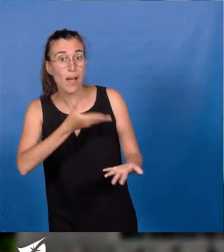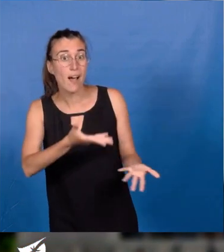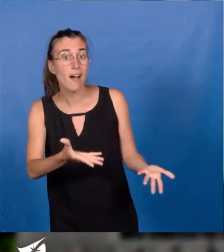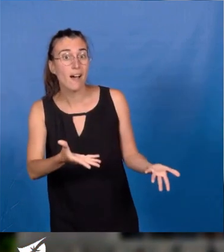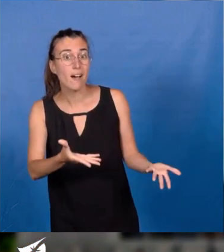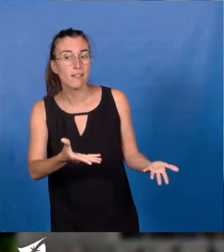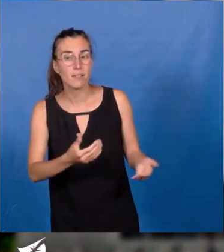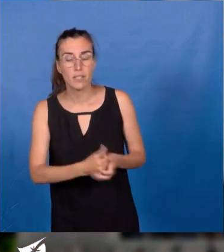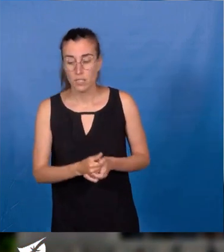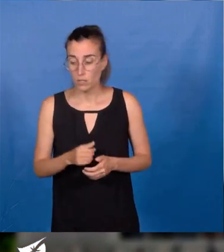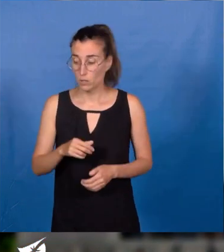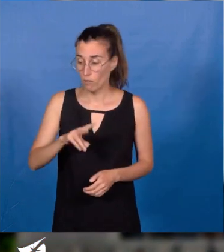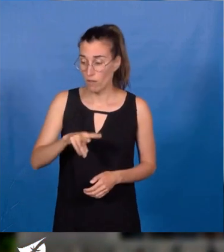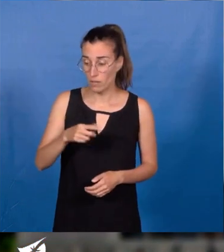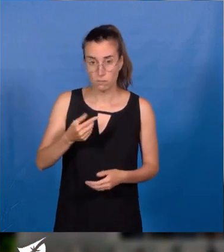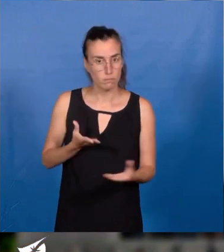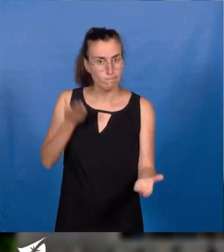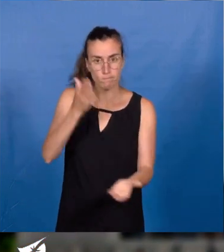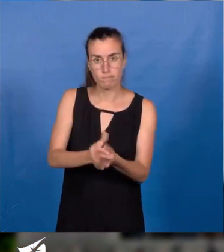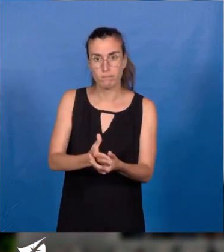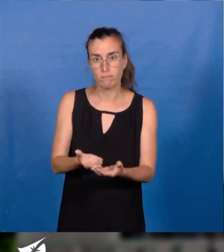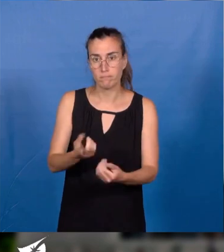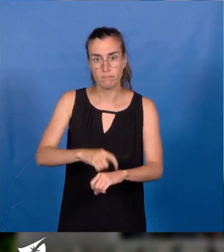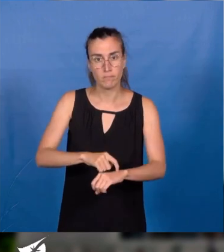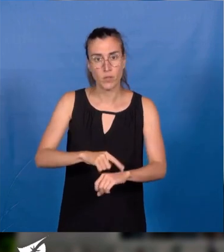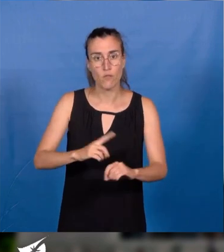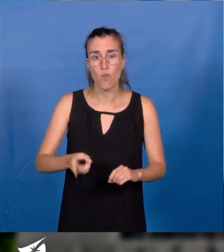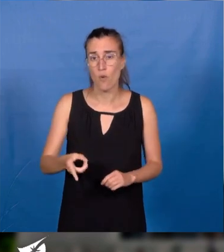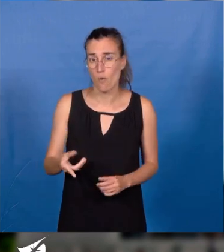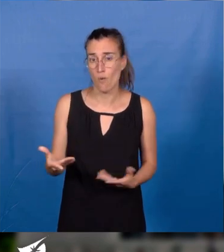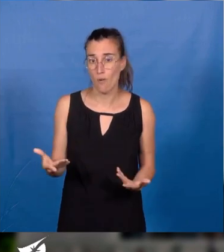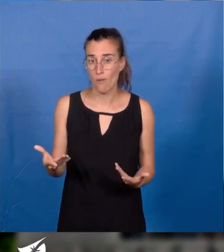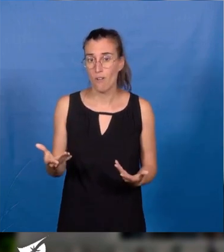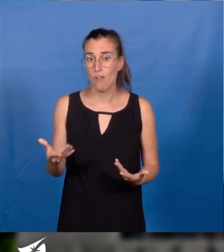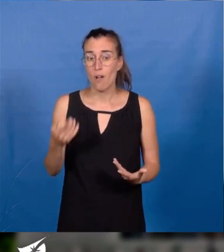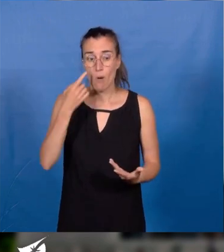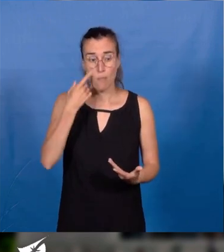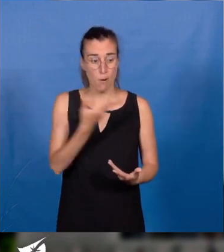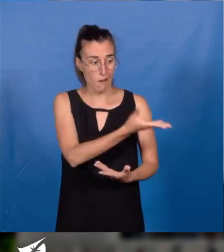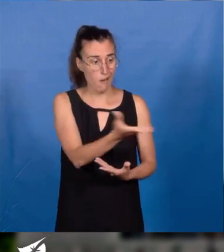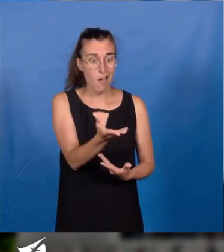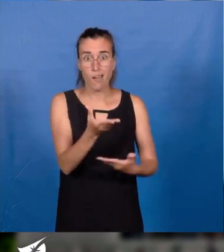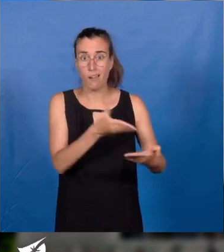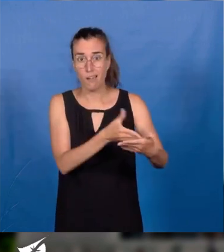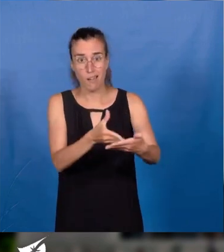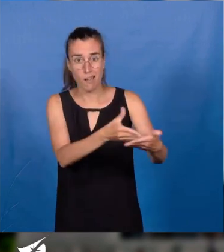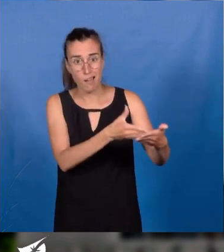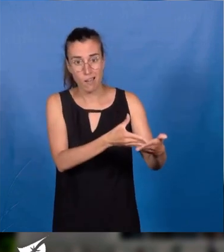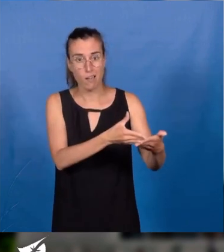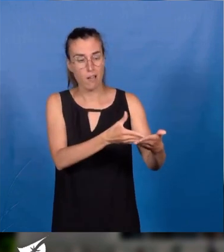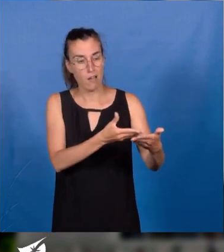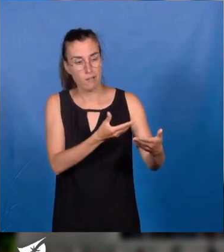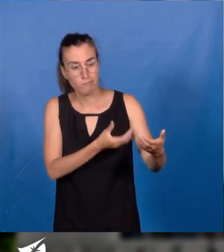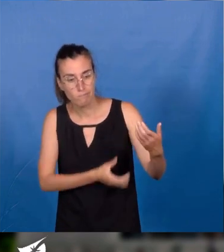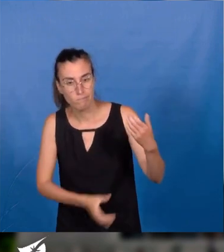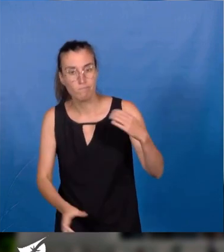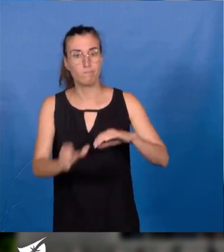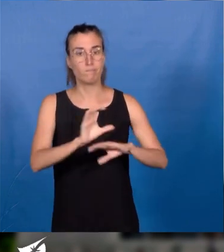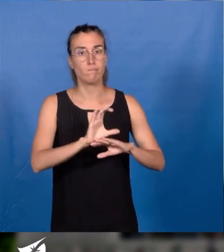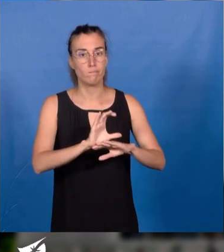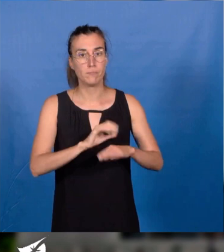effectivement d'intervenir immédiatement pour suppléer à cette difficulté à produire du logement social. Voilà, premier